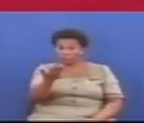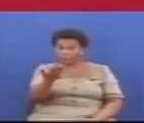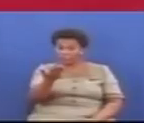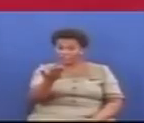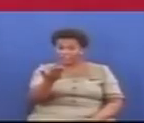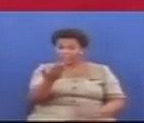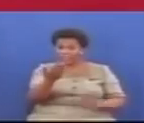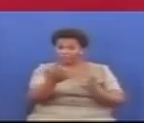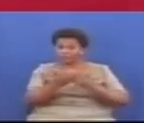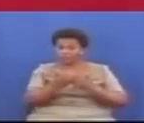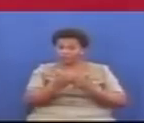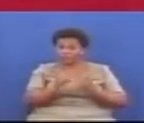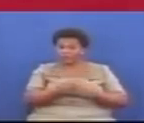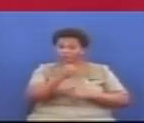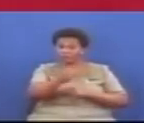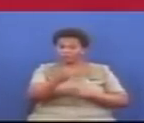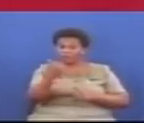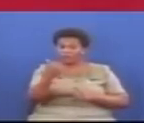njema.